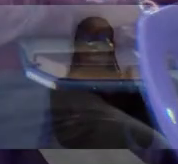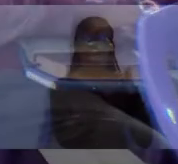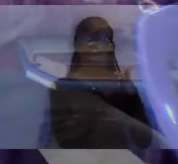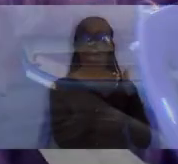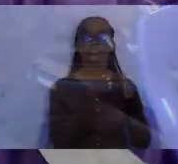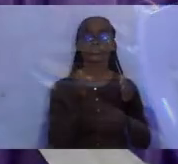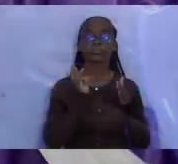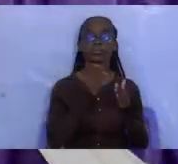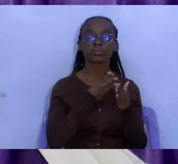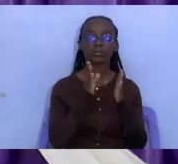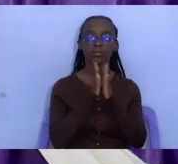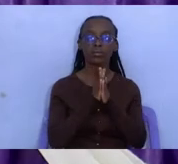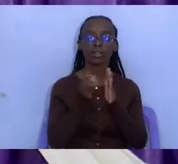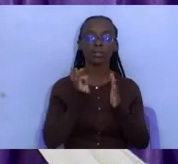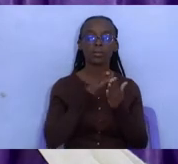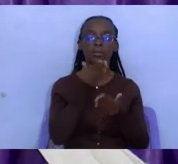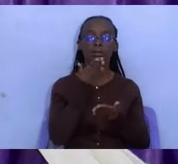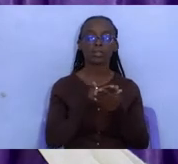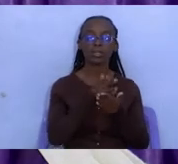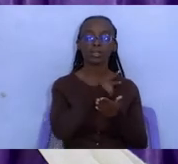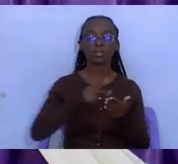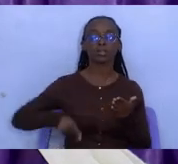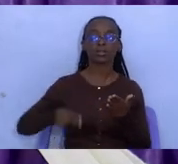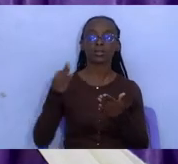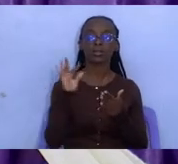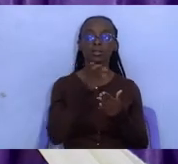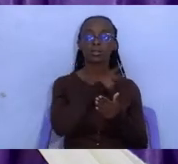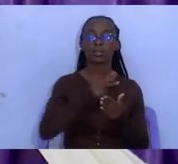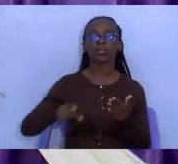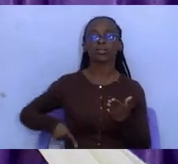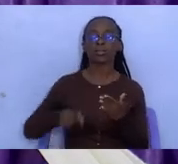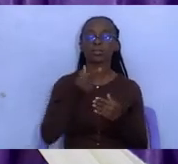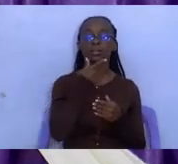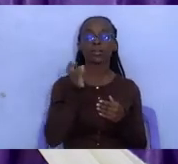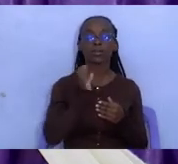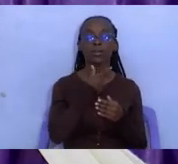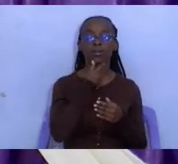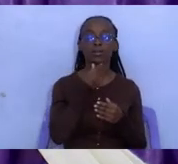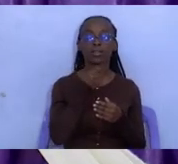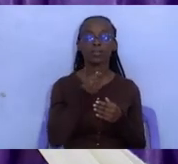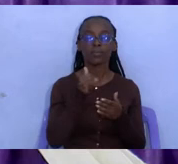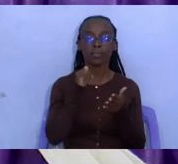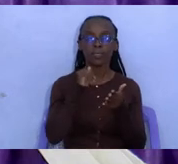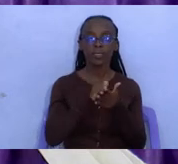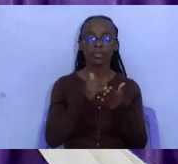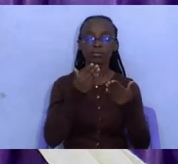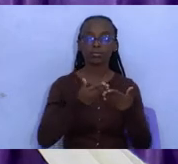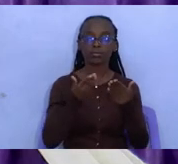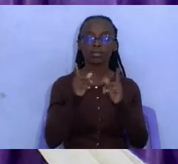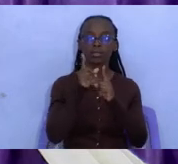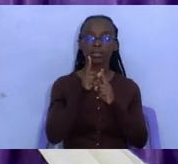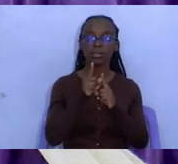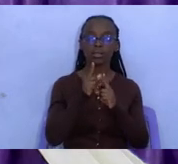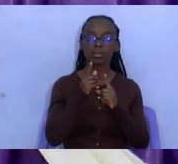0707198624. Acha tuweze kushukuru. Tunakushukuru mfalme wa ajabu, Mungu Baba yetu, kwamba Bwana umetupatia